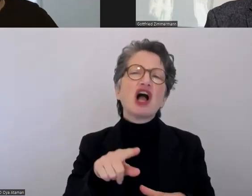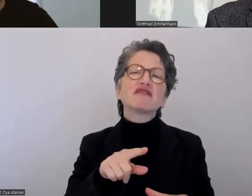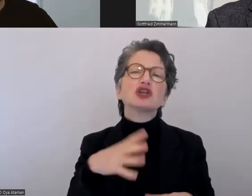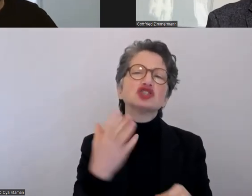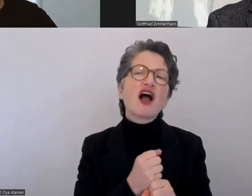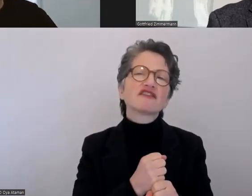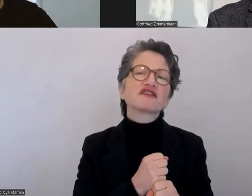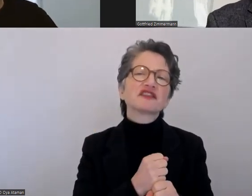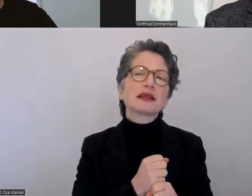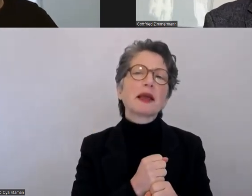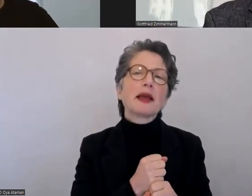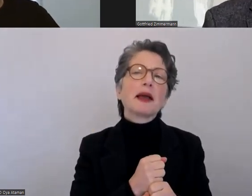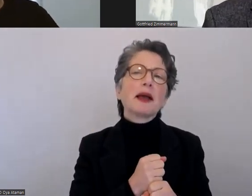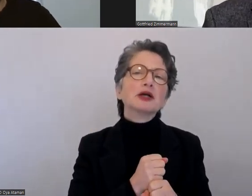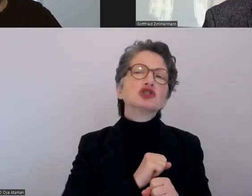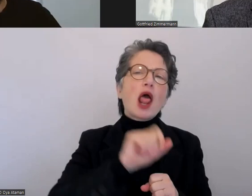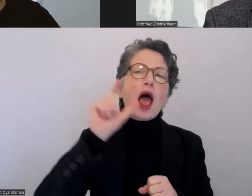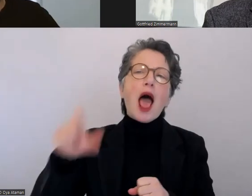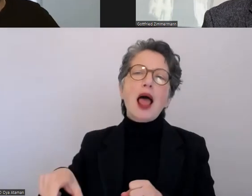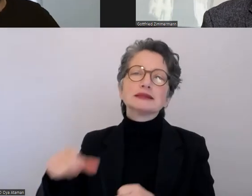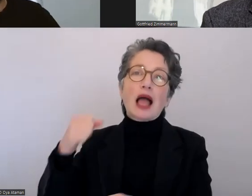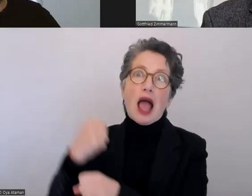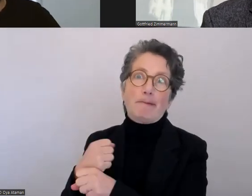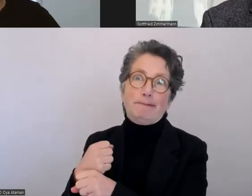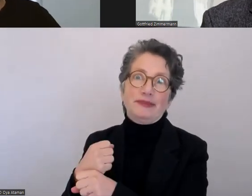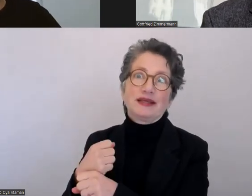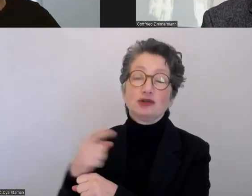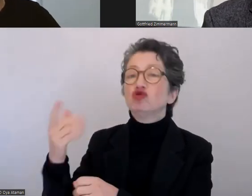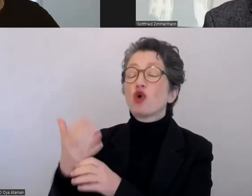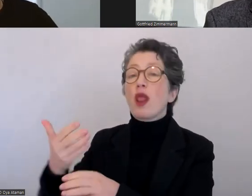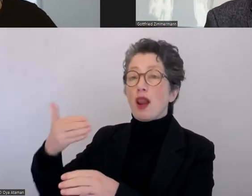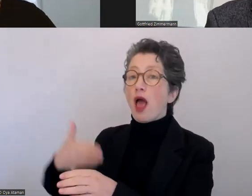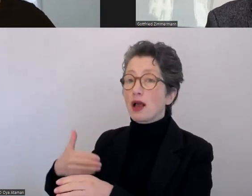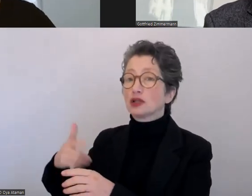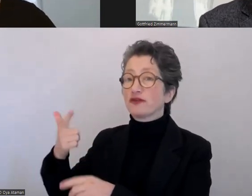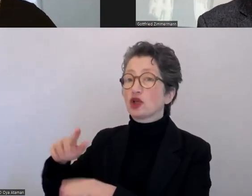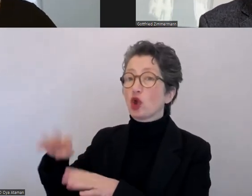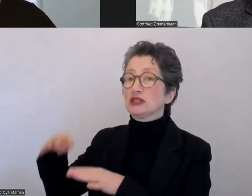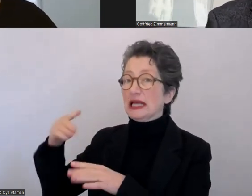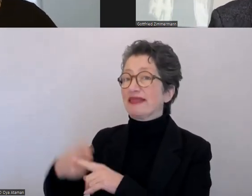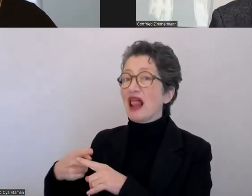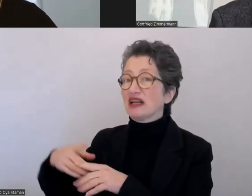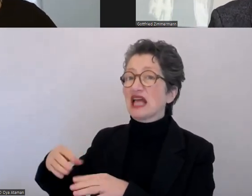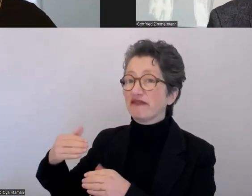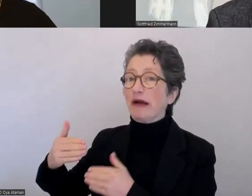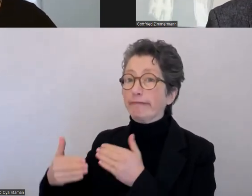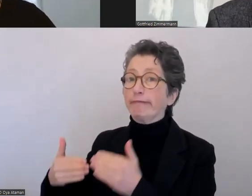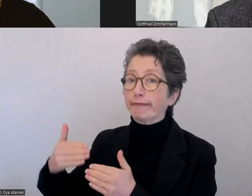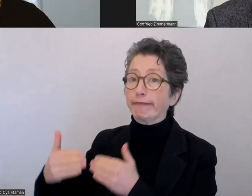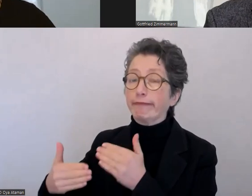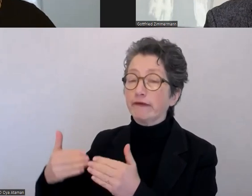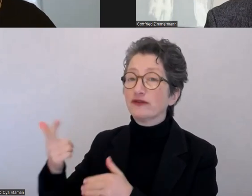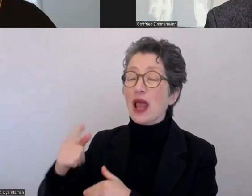die öffentlichen Stellen, die ja schon seit eigentlich 2019 auch in Teilen und seit 2021